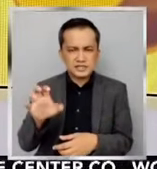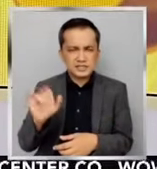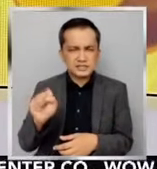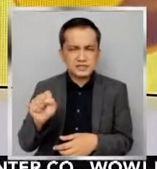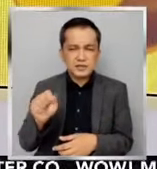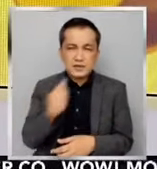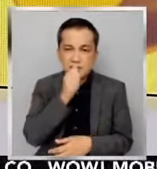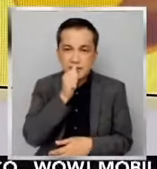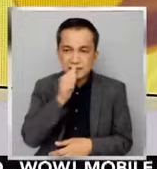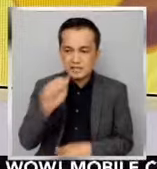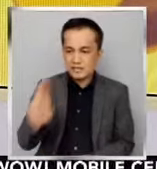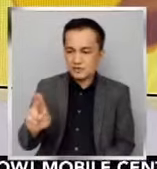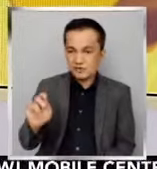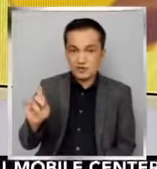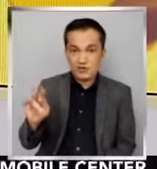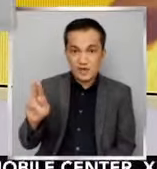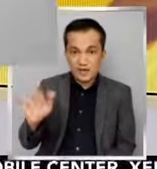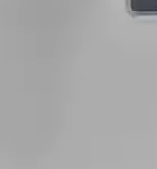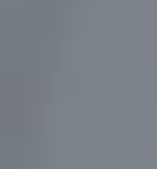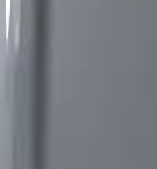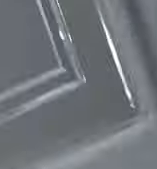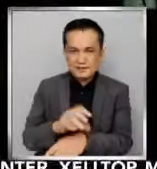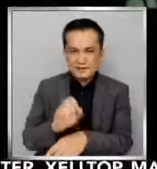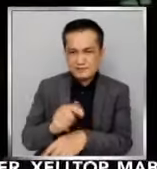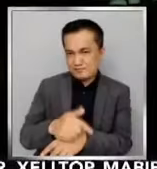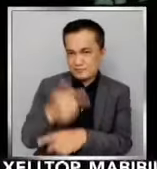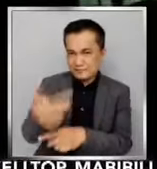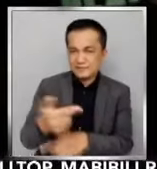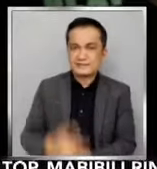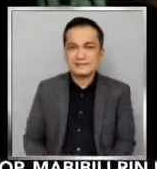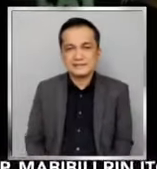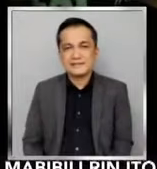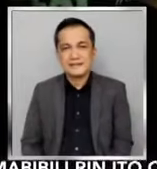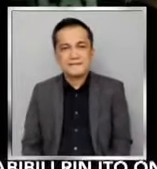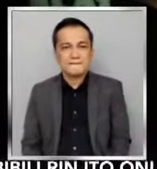Urduha. Yan ang chika ni Aubrey Carampel.